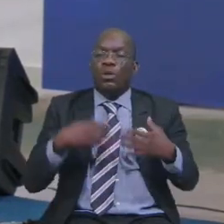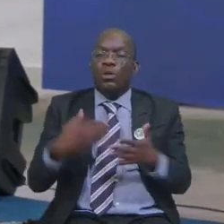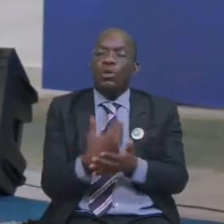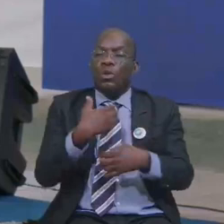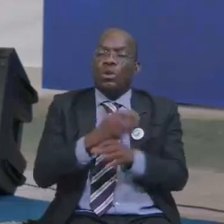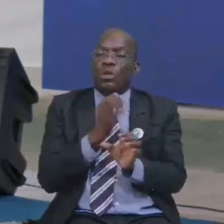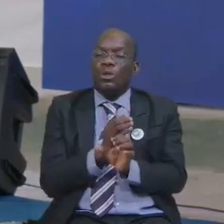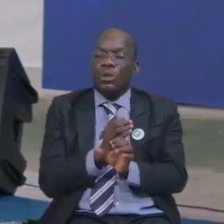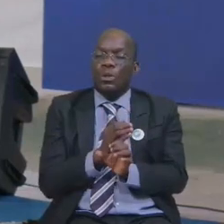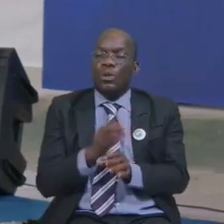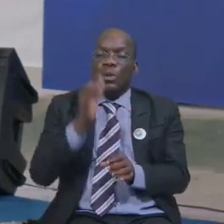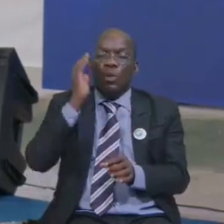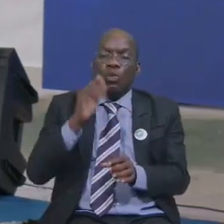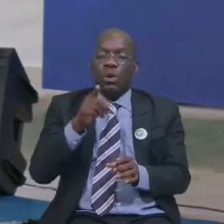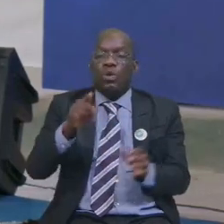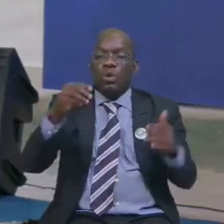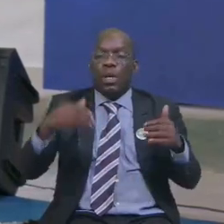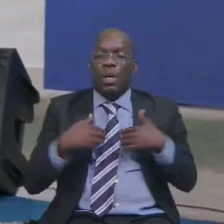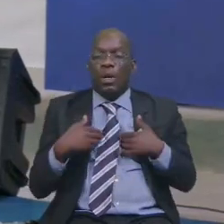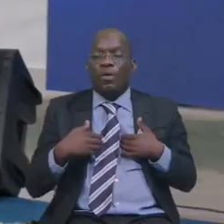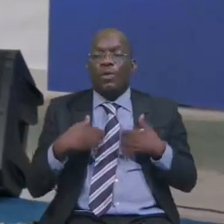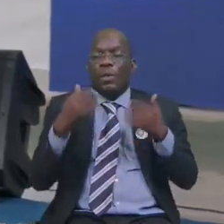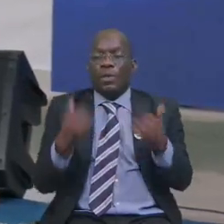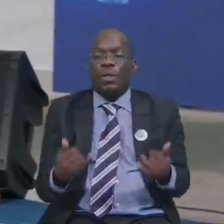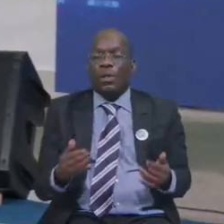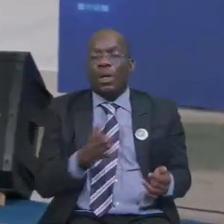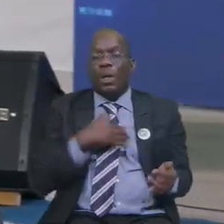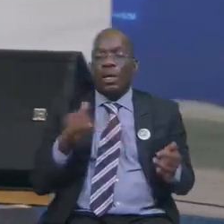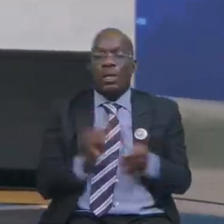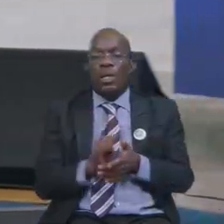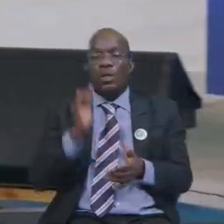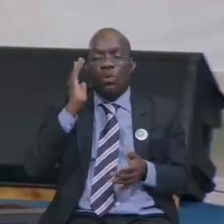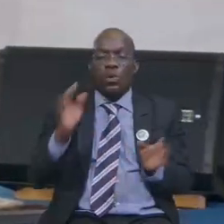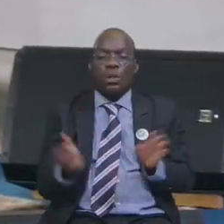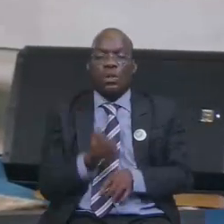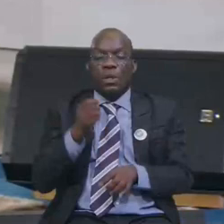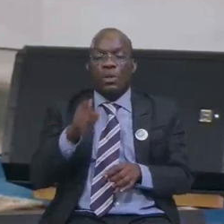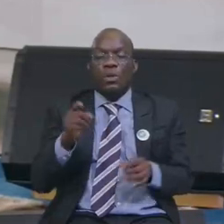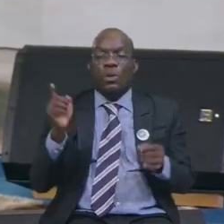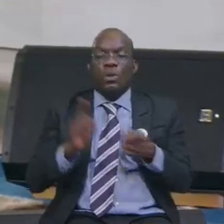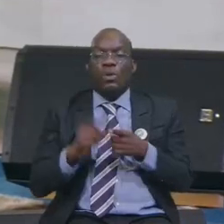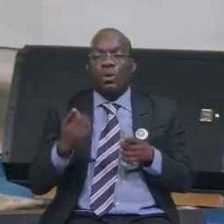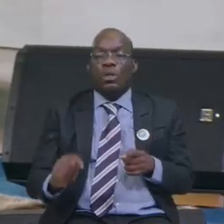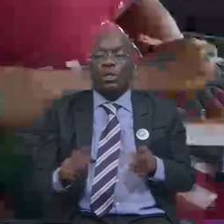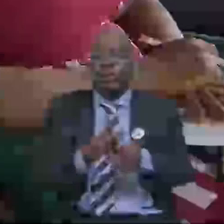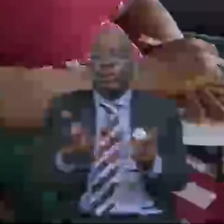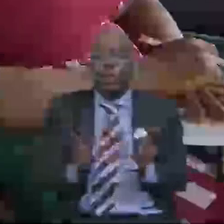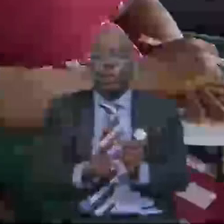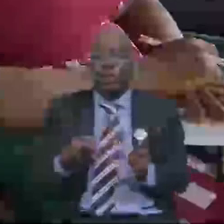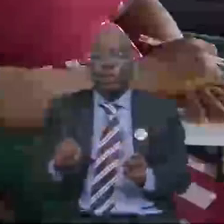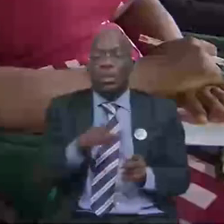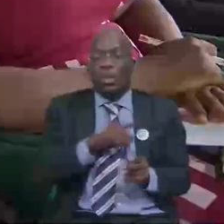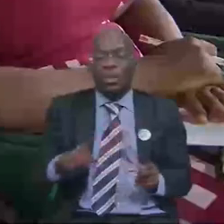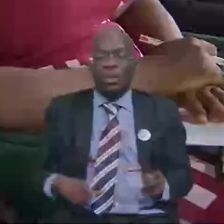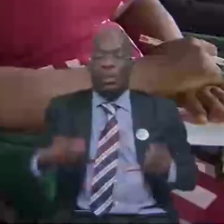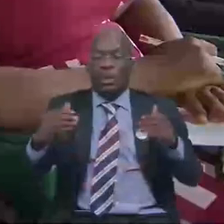veux-tu avoir maintenant et cela donc va te conduire là où Dieu a